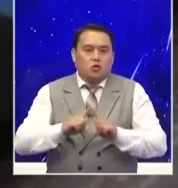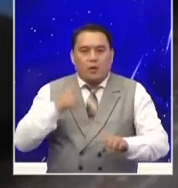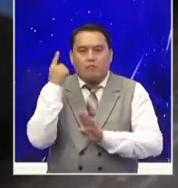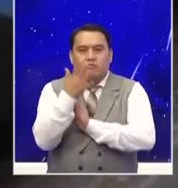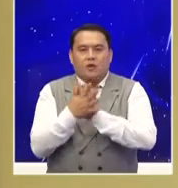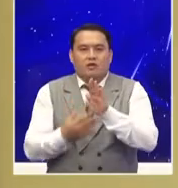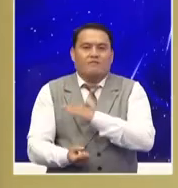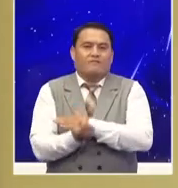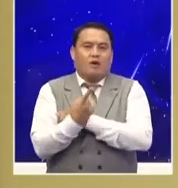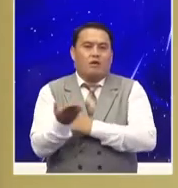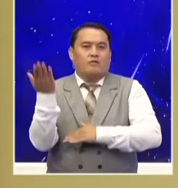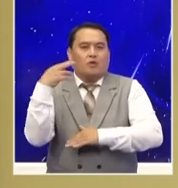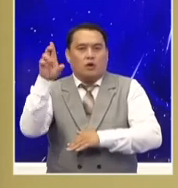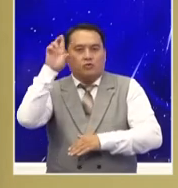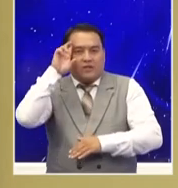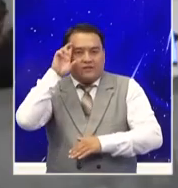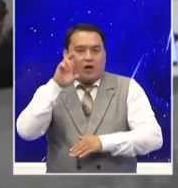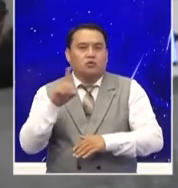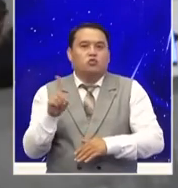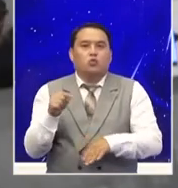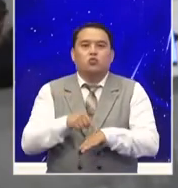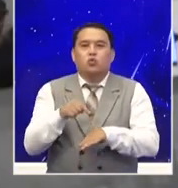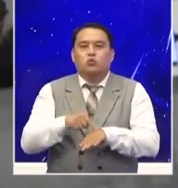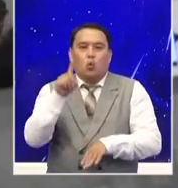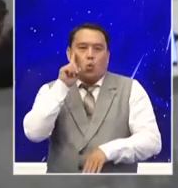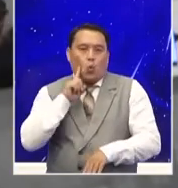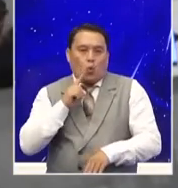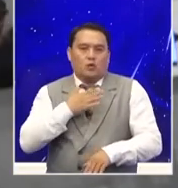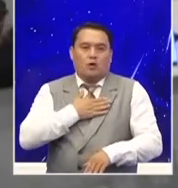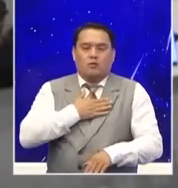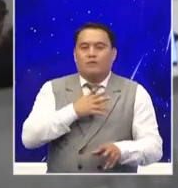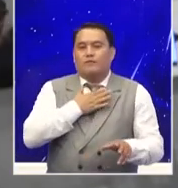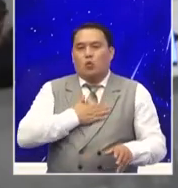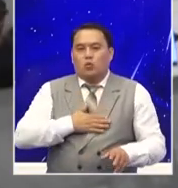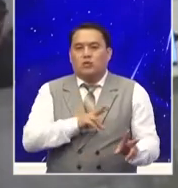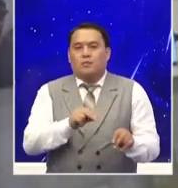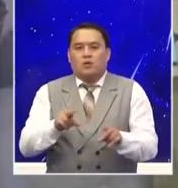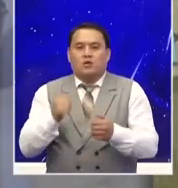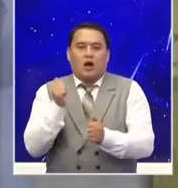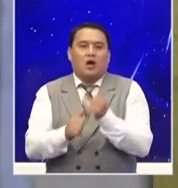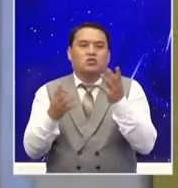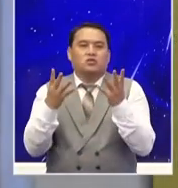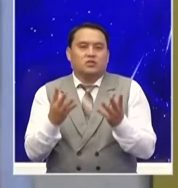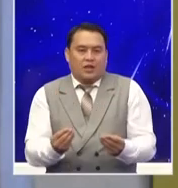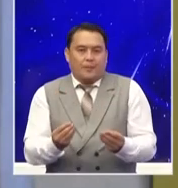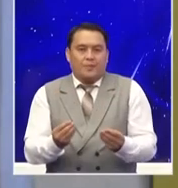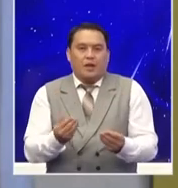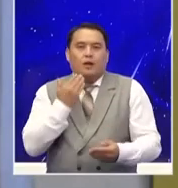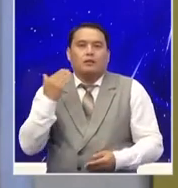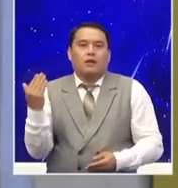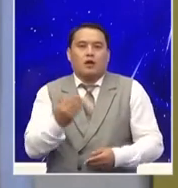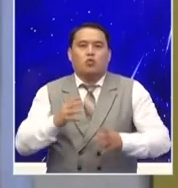понятие, возникшее в скандинавских странах. Оно означает чувство уюта, комфорта и благополучия в повседневной жизни. Согласно докладу о